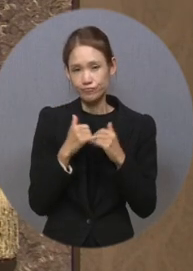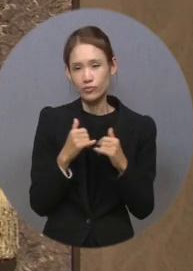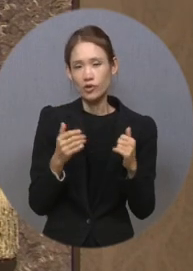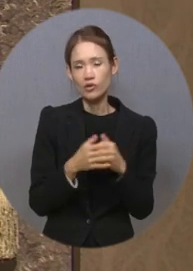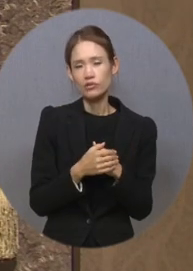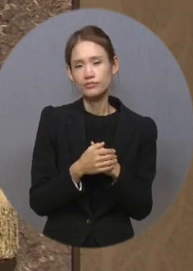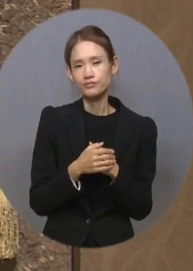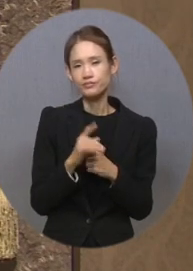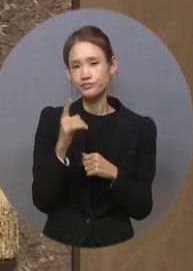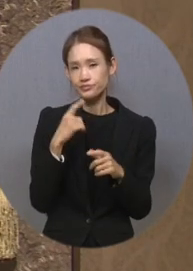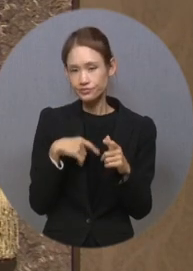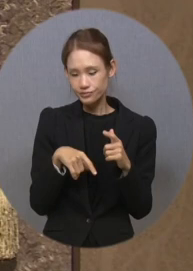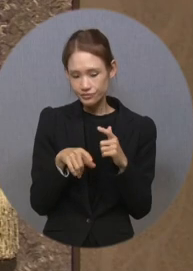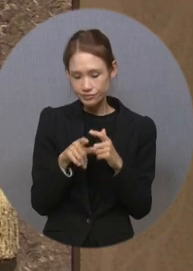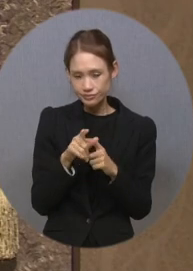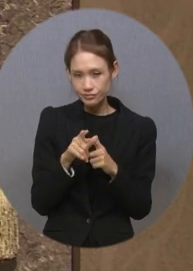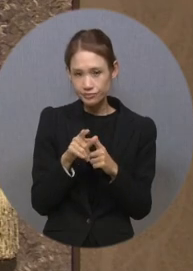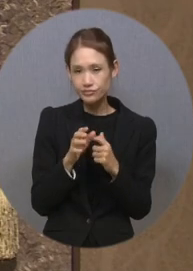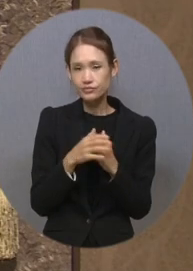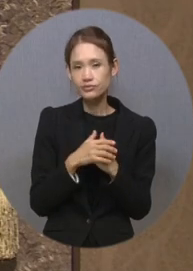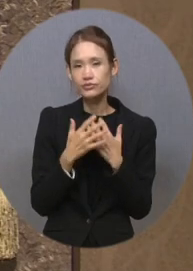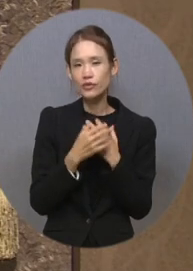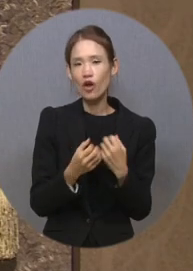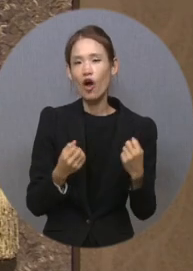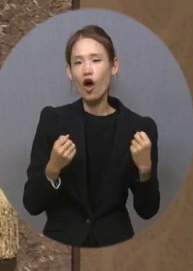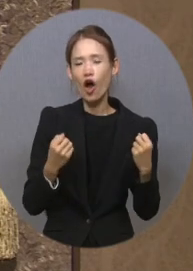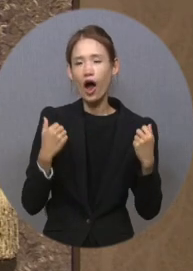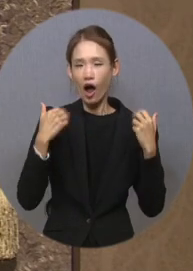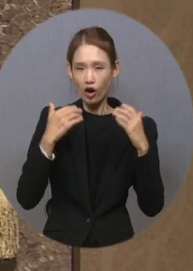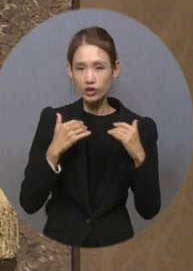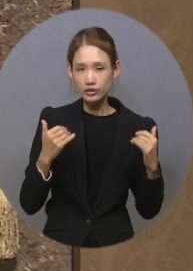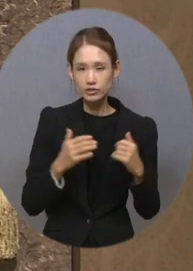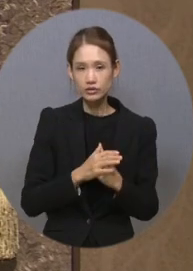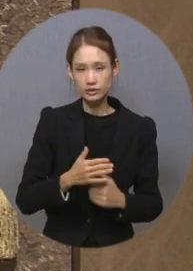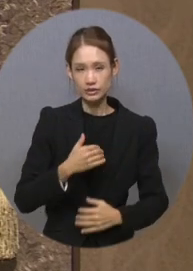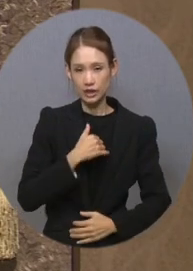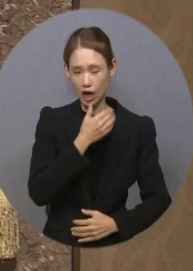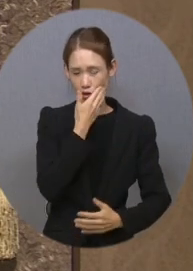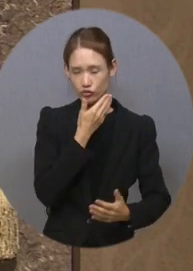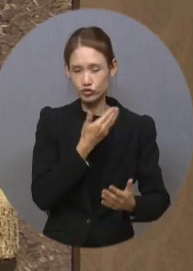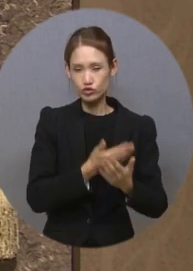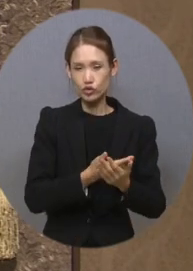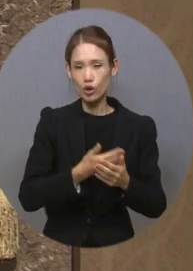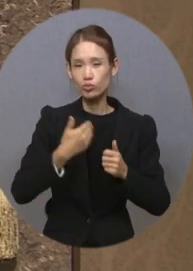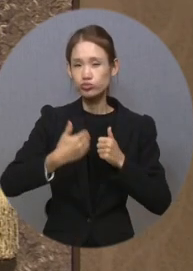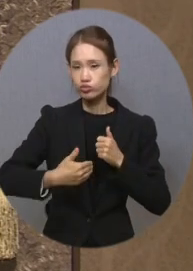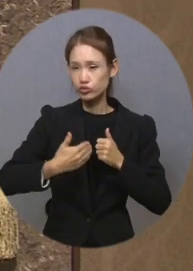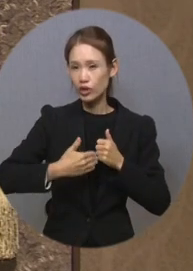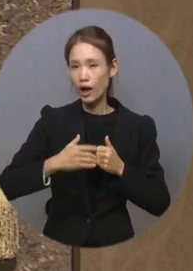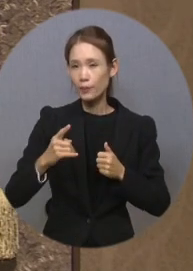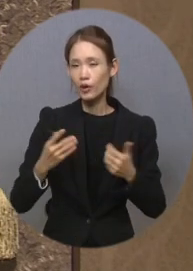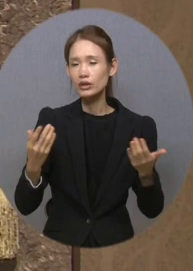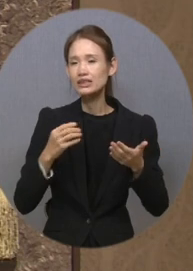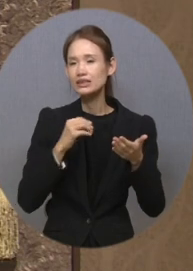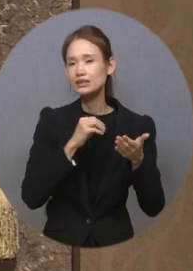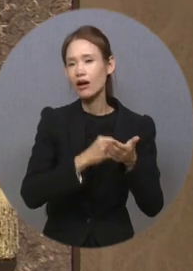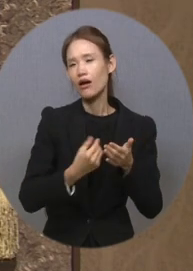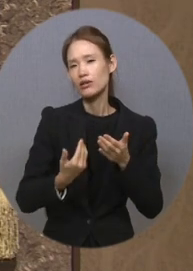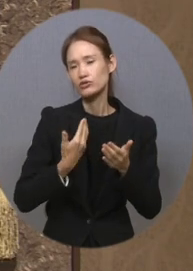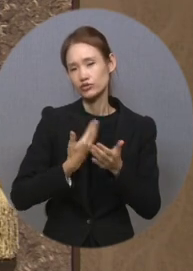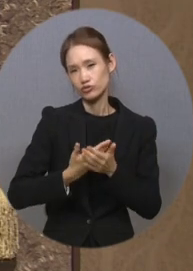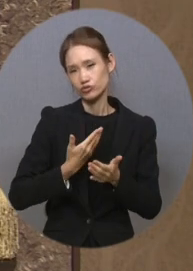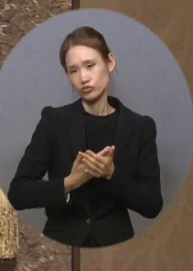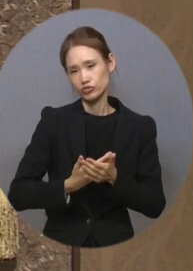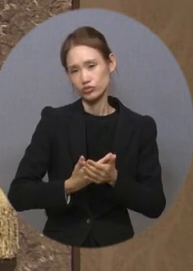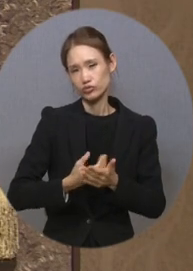정책이고 또 하나가 이제 우리 건강한 어르신들은 네. 저한테 가장 많이 부탁하는 게 일자리 좀 달라.